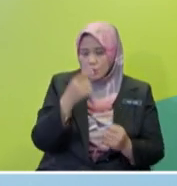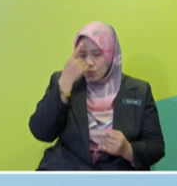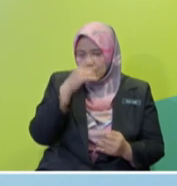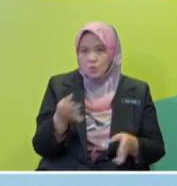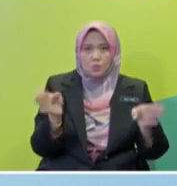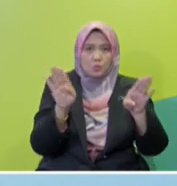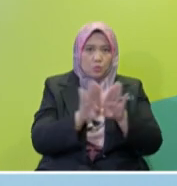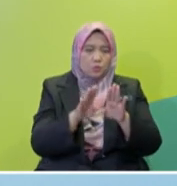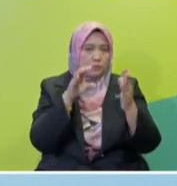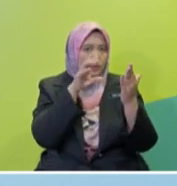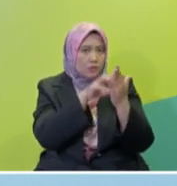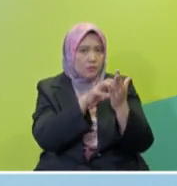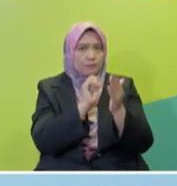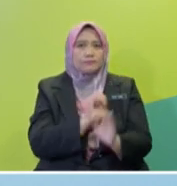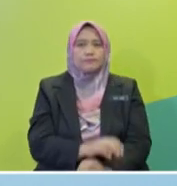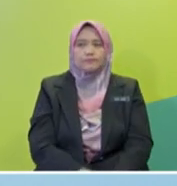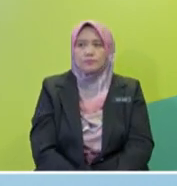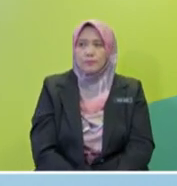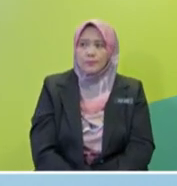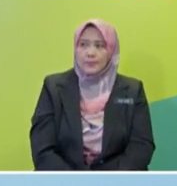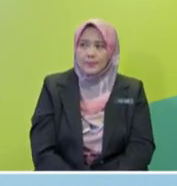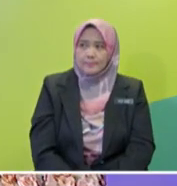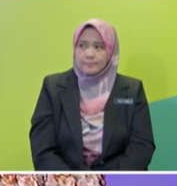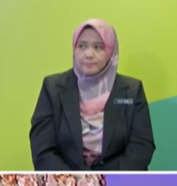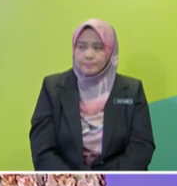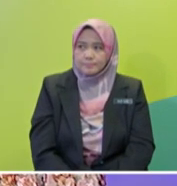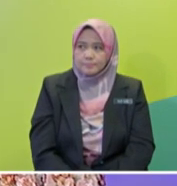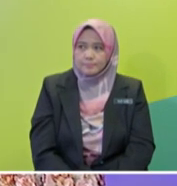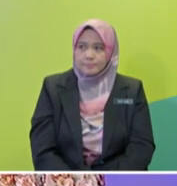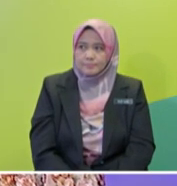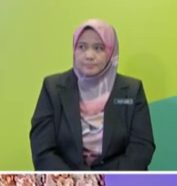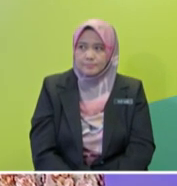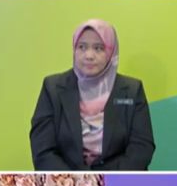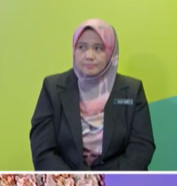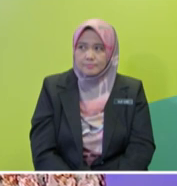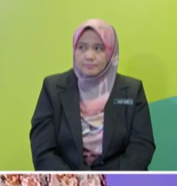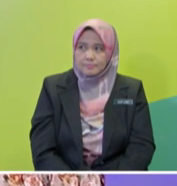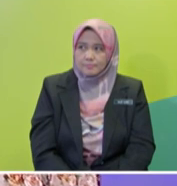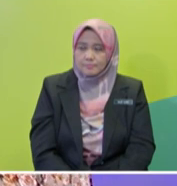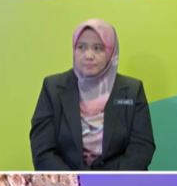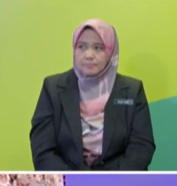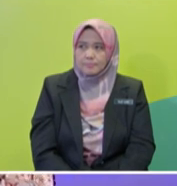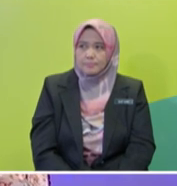ini Oke bila sudah selesai untuk langkah yang kelima kita